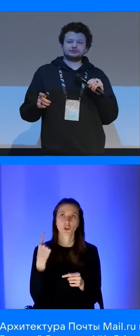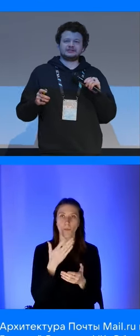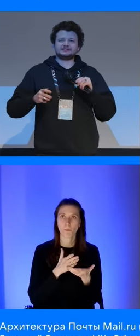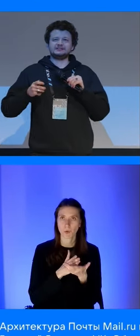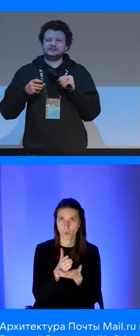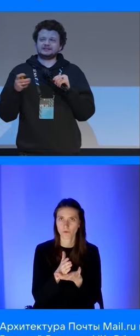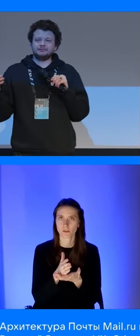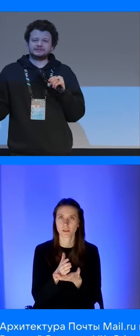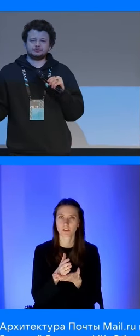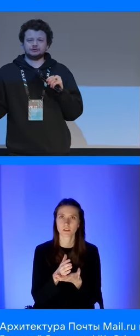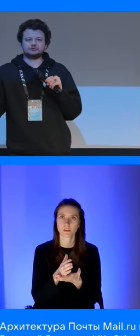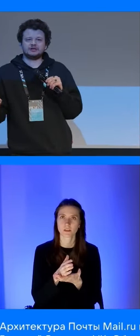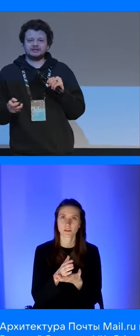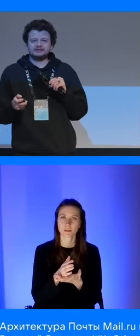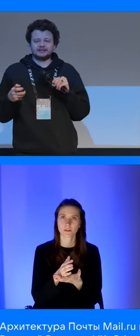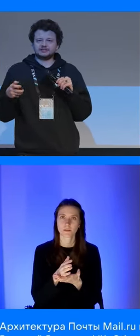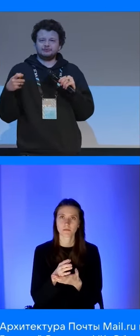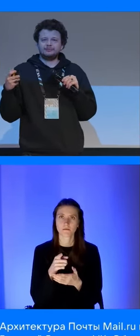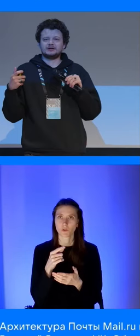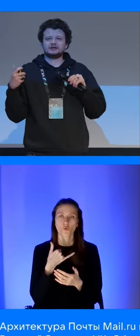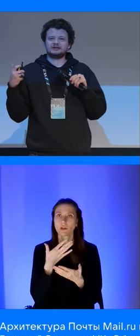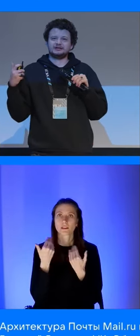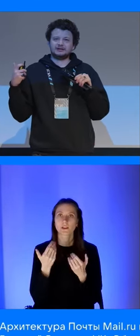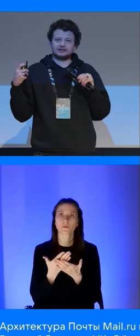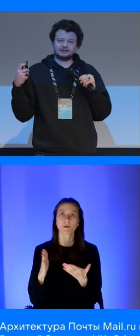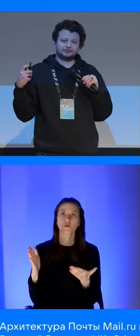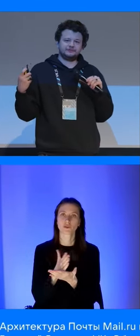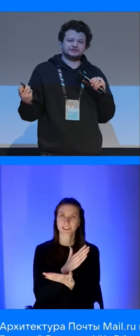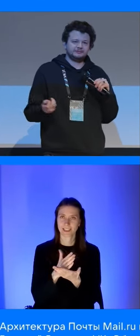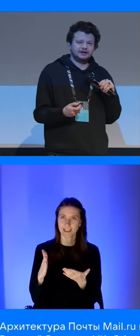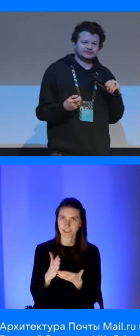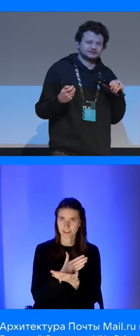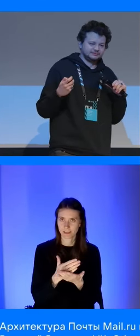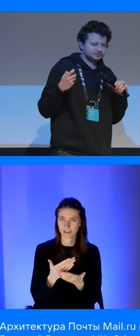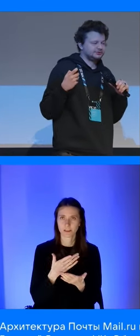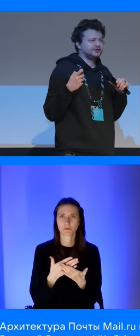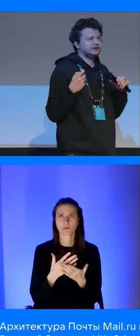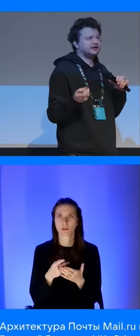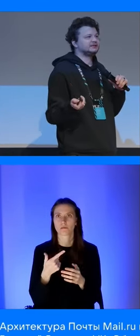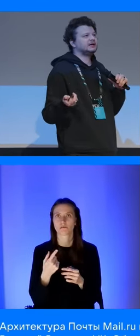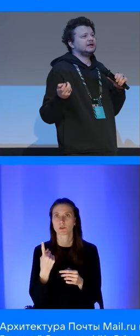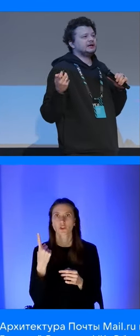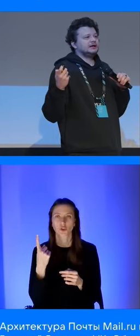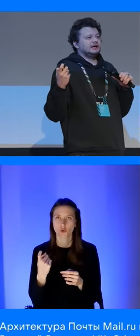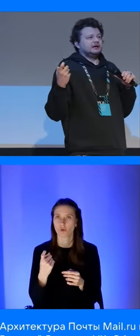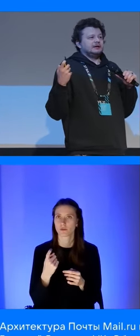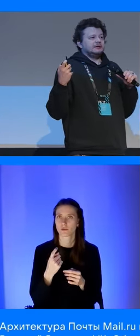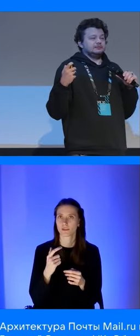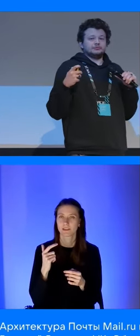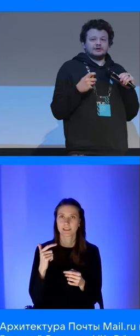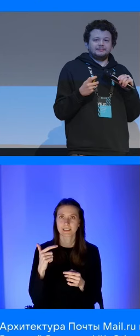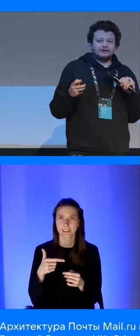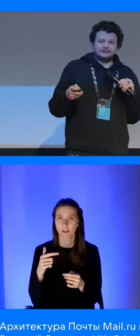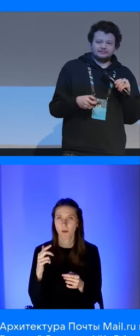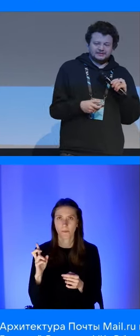схемалес, то есть у нас нет таблиц, которые нужно альтерить на наших объемах, когда профиль занимает там, сотни гигабайт.